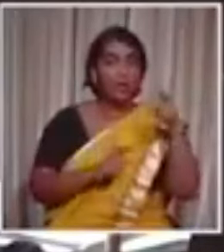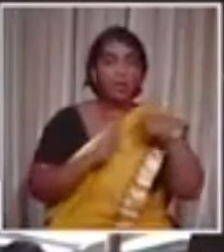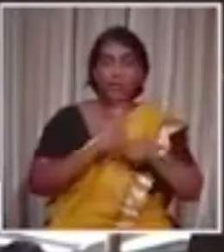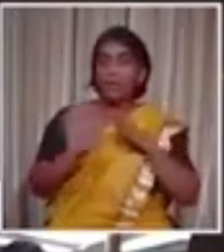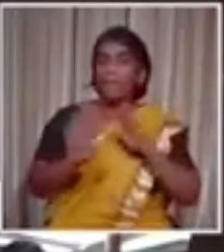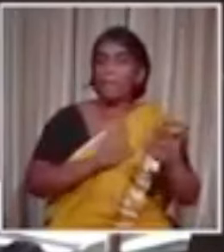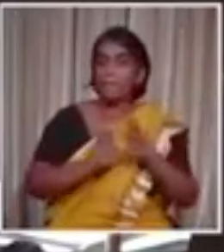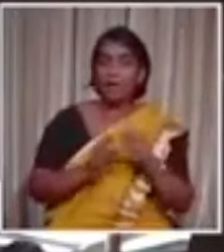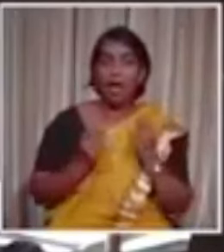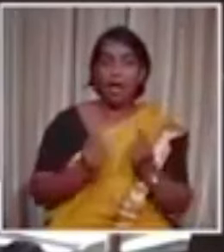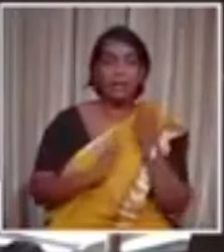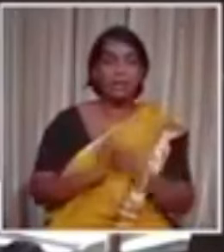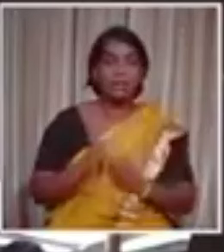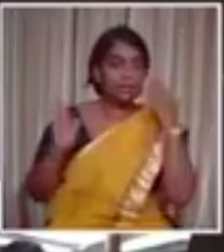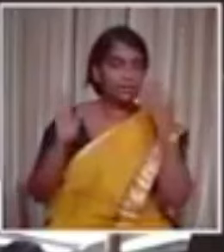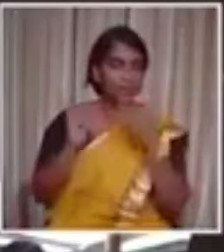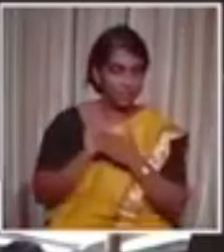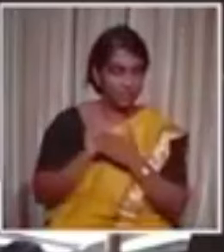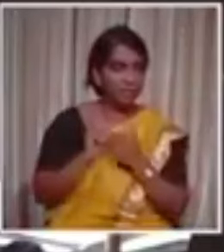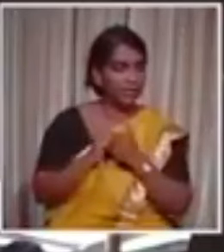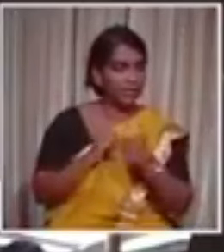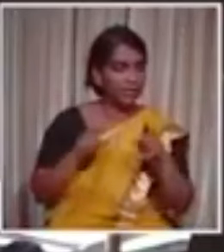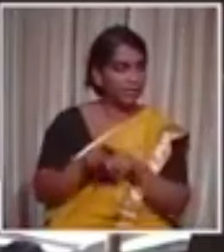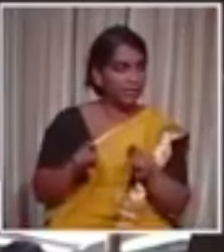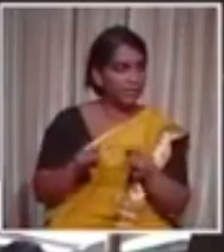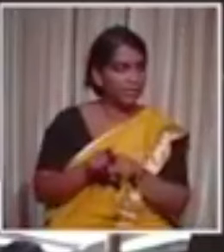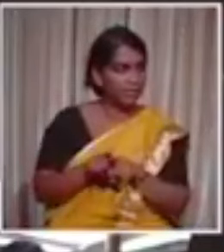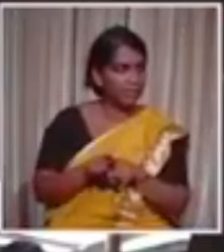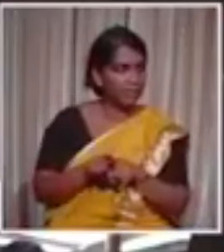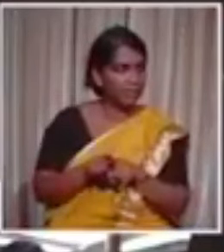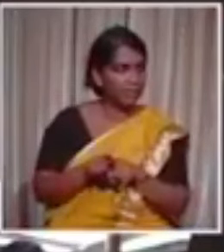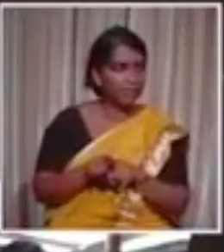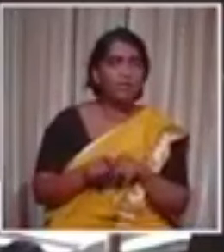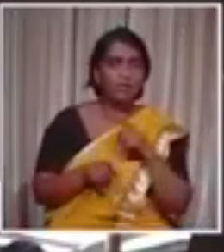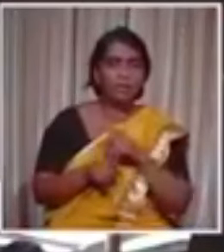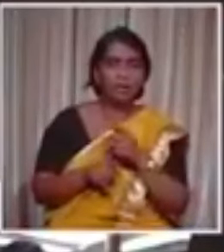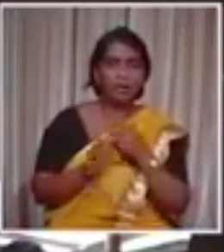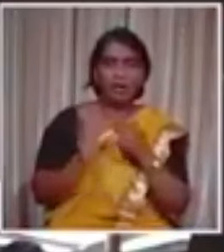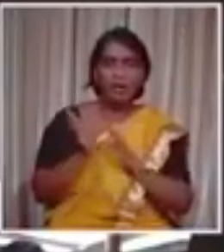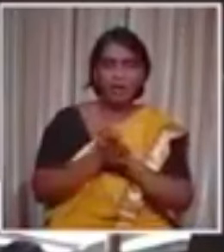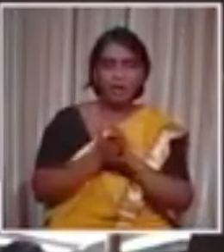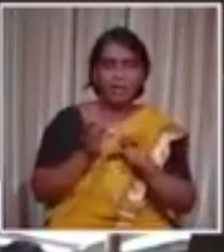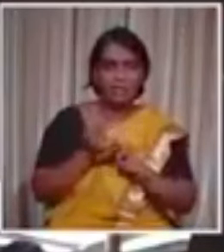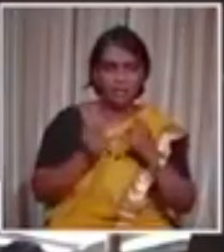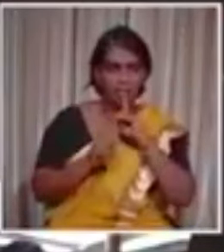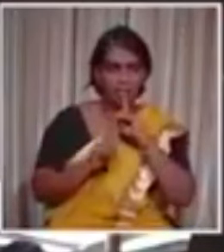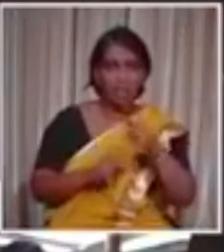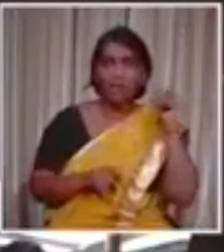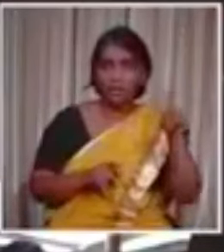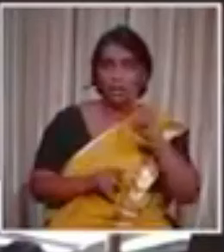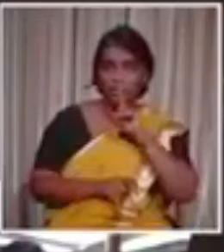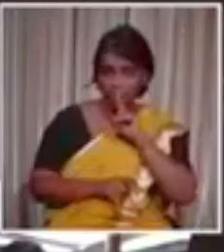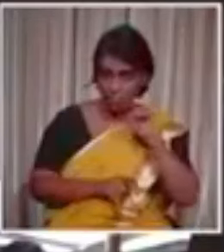කරන්නේ හදිස් නීතිය කේන්ද්‍ර කරගෙන. මා දන්නා හර්ෂසිල්ලා මැතිතුමා කරපු ප්‍රකාශයක් ගැන මම පවිතයටපත් වුණා. ඔහු සමග